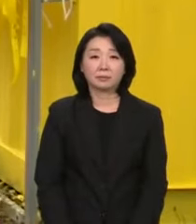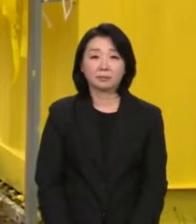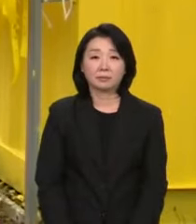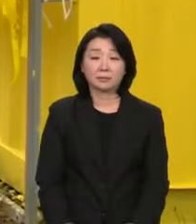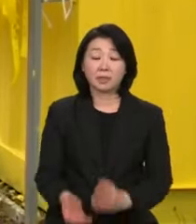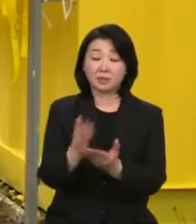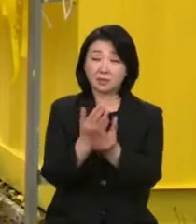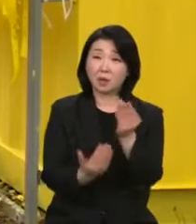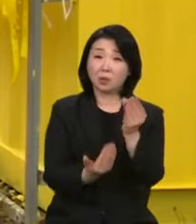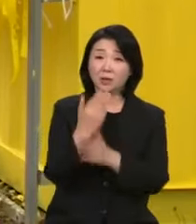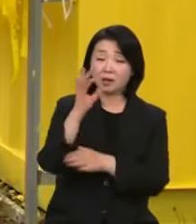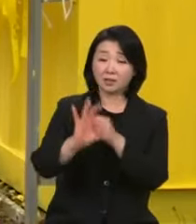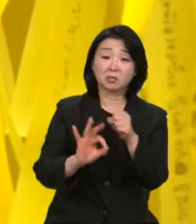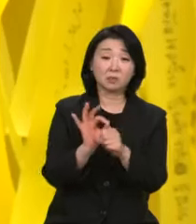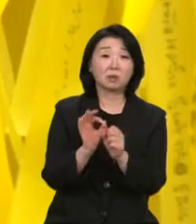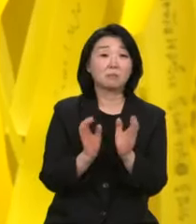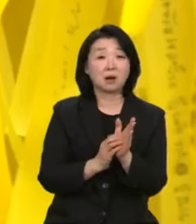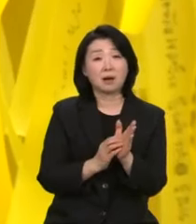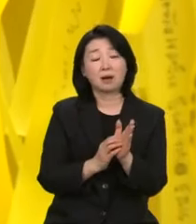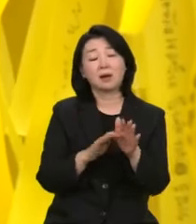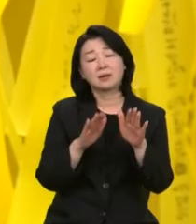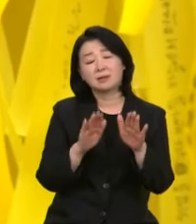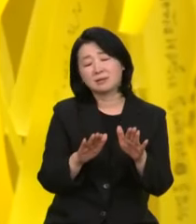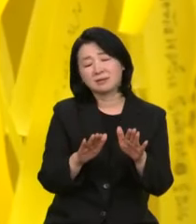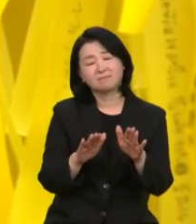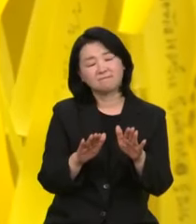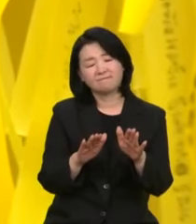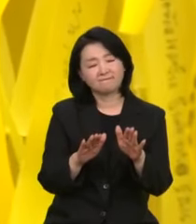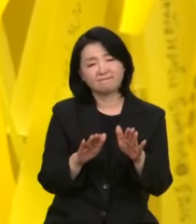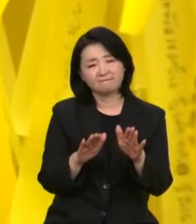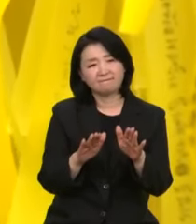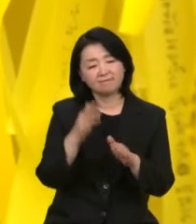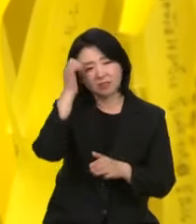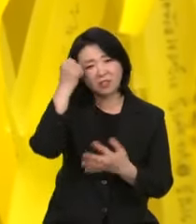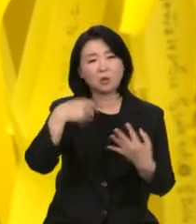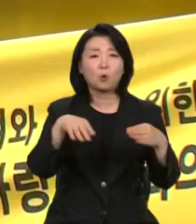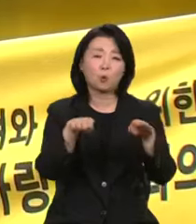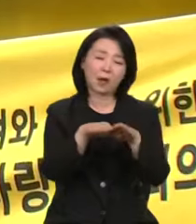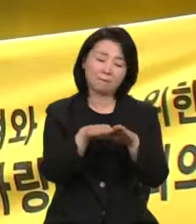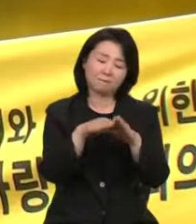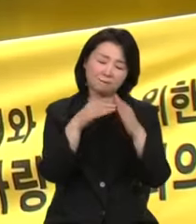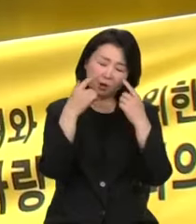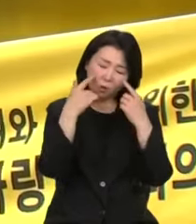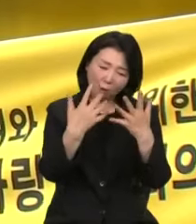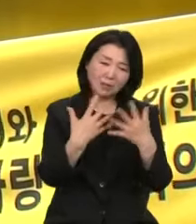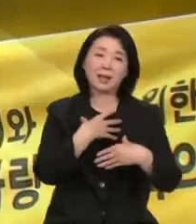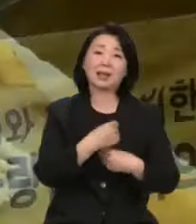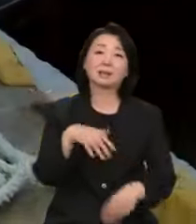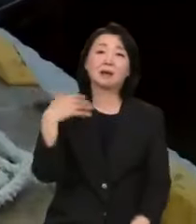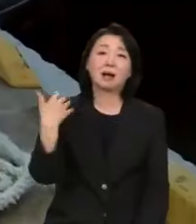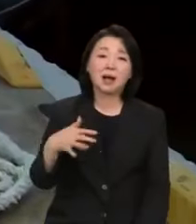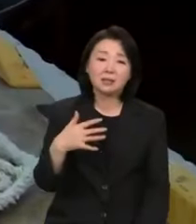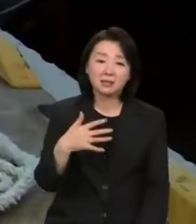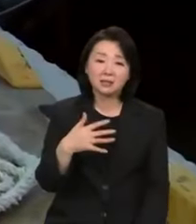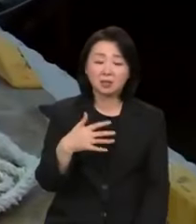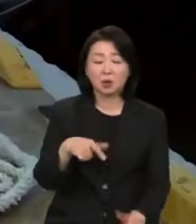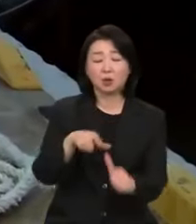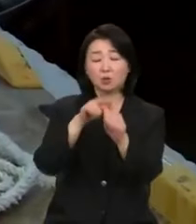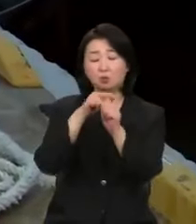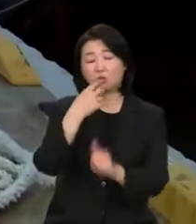세월호 참사 10년이 됐는데도 제자리를 찾지 못한 팽목 기업관은 구조와 수색,